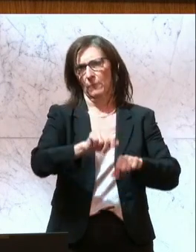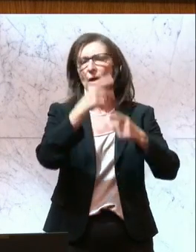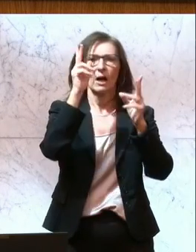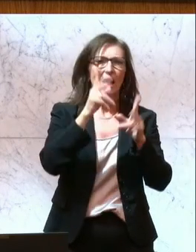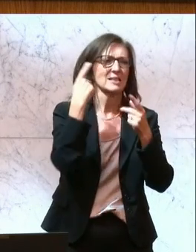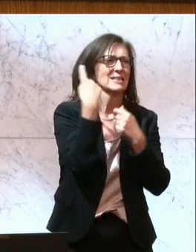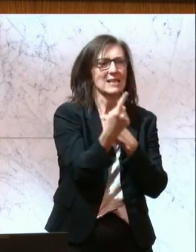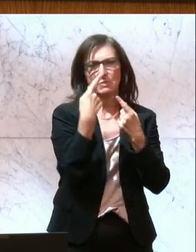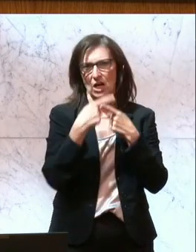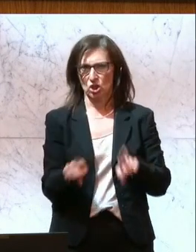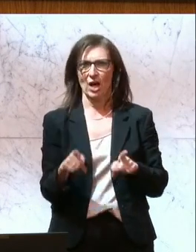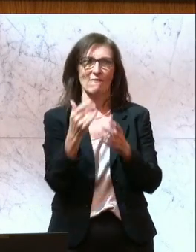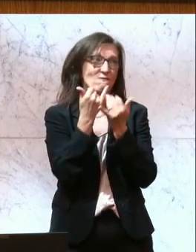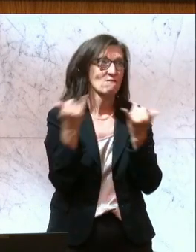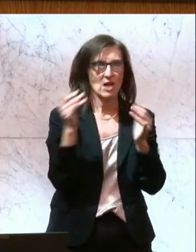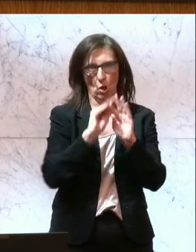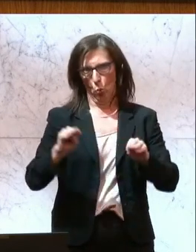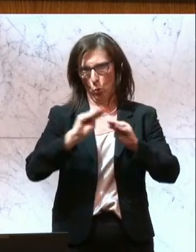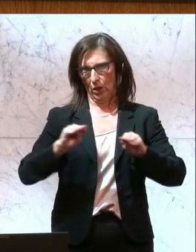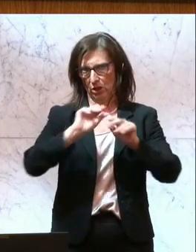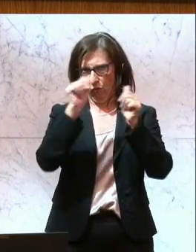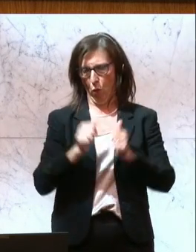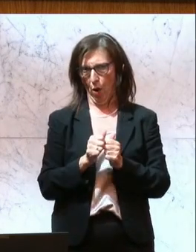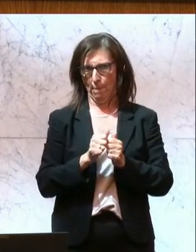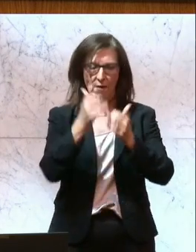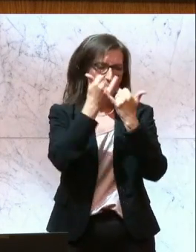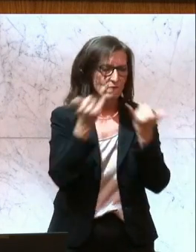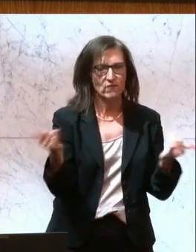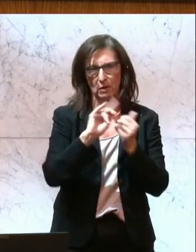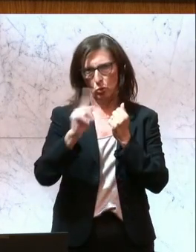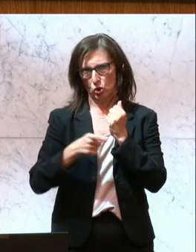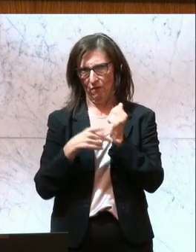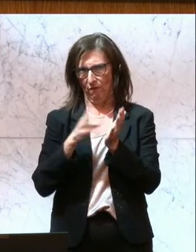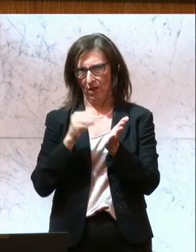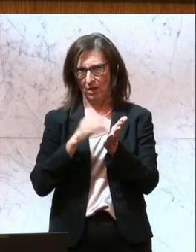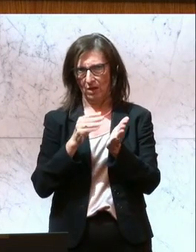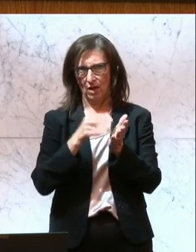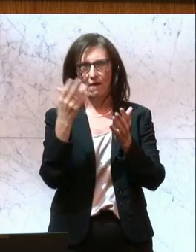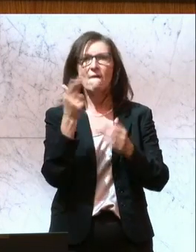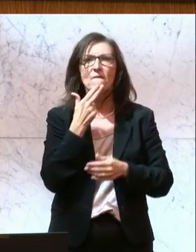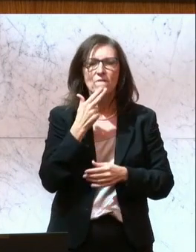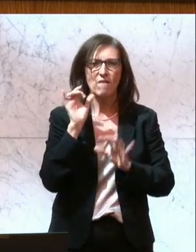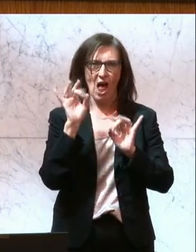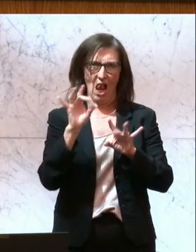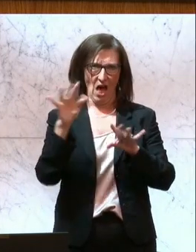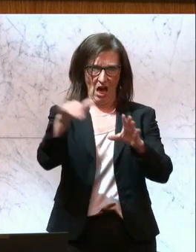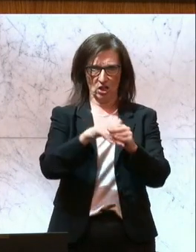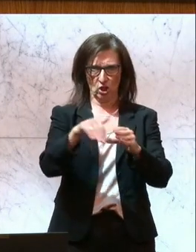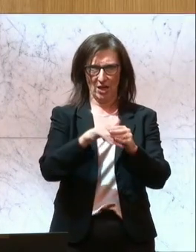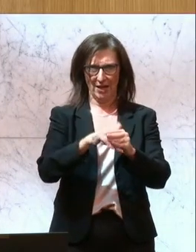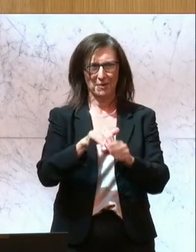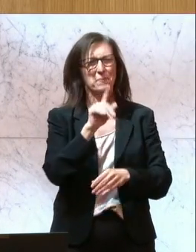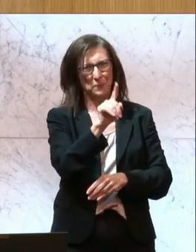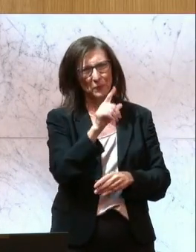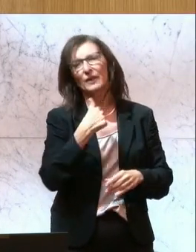werden kann, wie der Unterricht gestaltet werden kann, wie das Budget verwendet wird, welche Lehrerinnen und Lehrer angestellt werden. Wissen Sie, ich glaube,